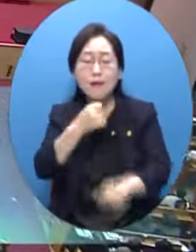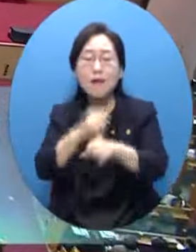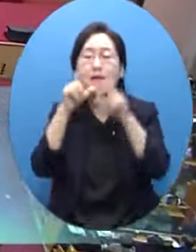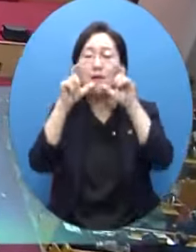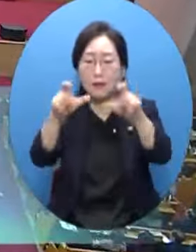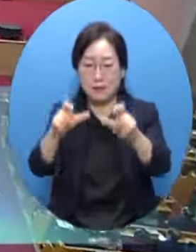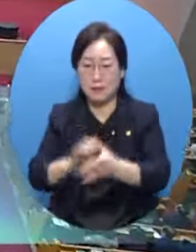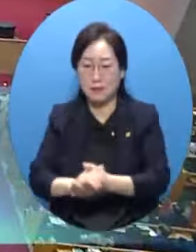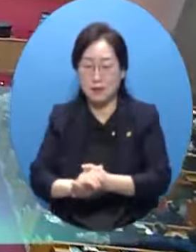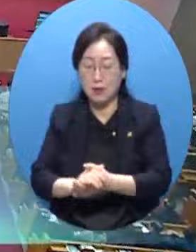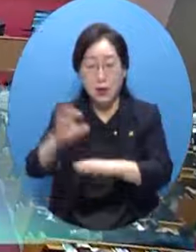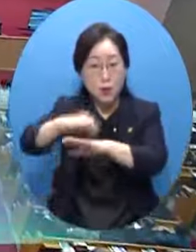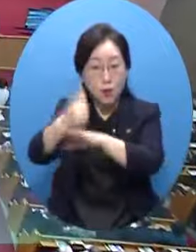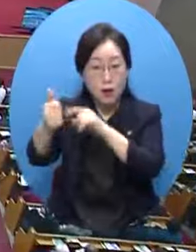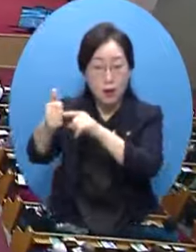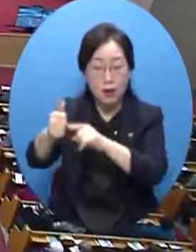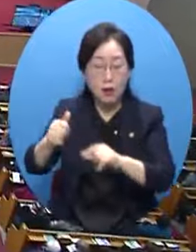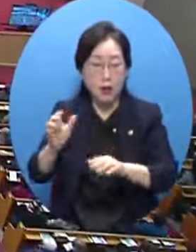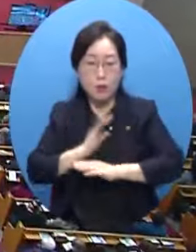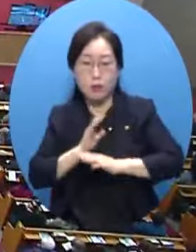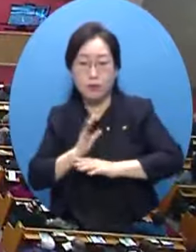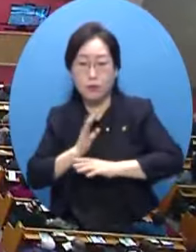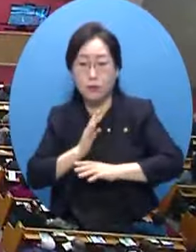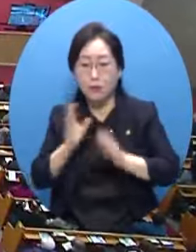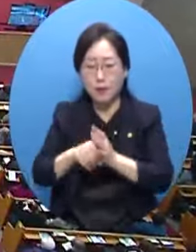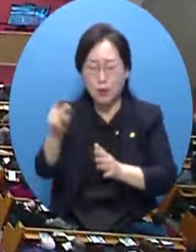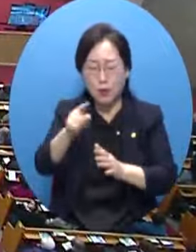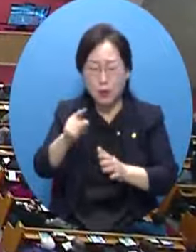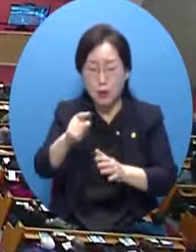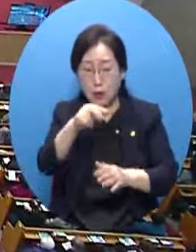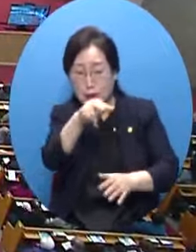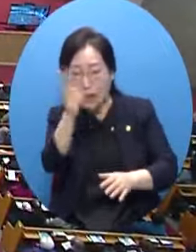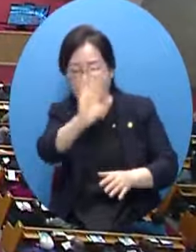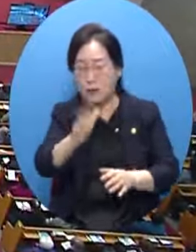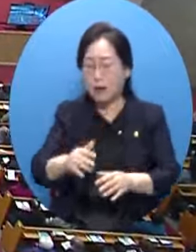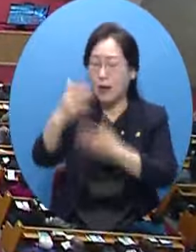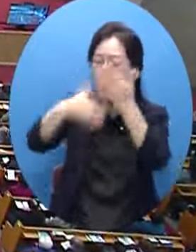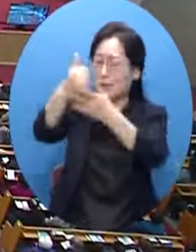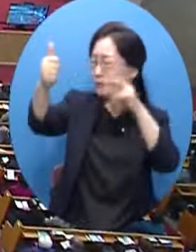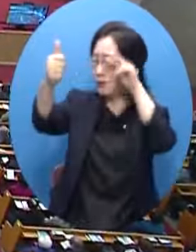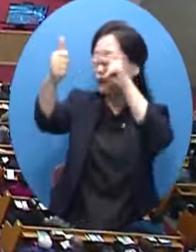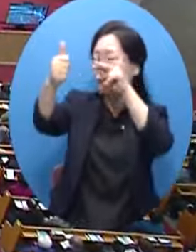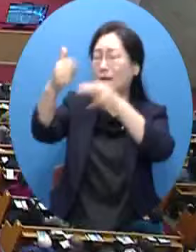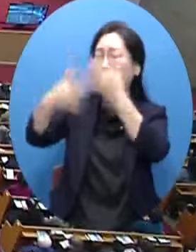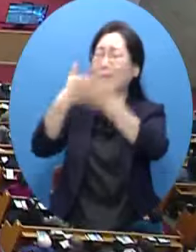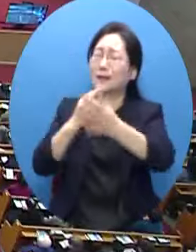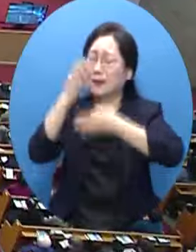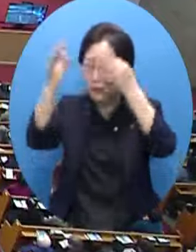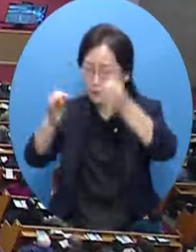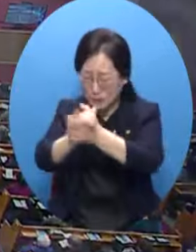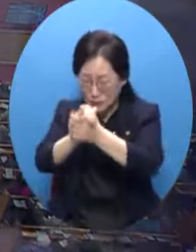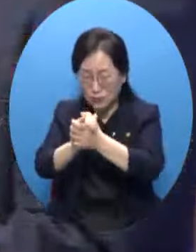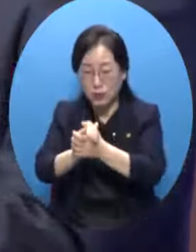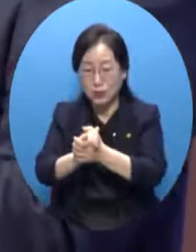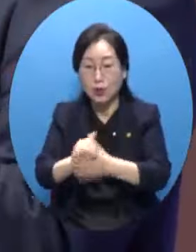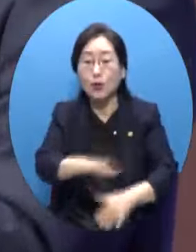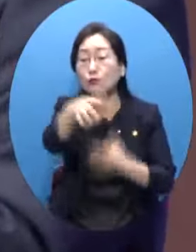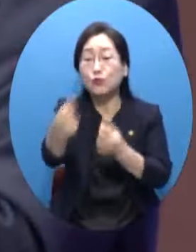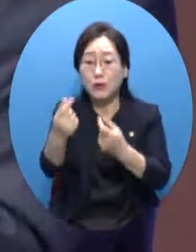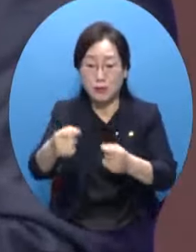왕이 두려워 엄습했을 때에 주님께 시선을 고정시키고 주님께 간절히 부르짖어 기도했습니다. 절망의 때